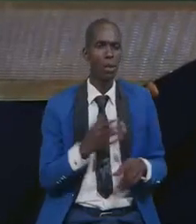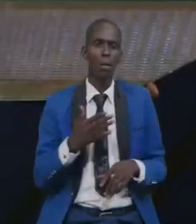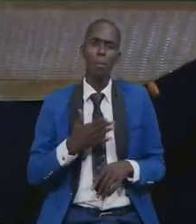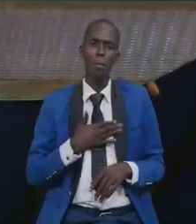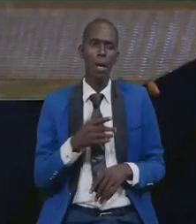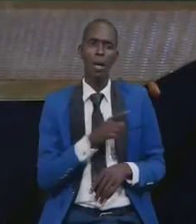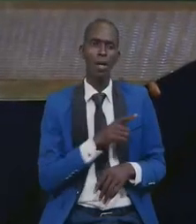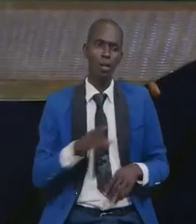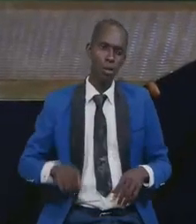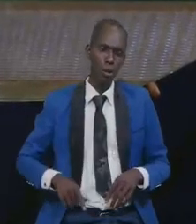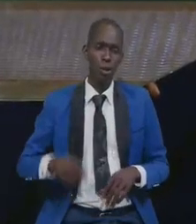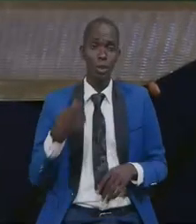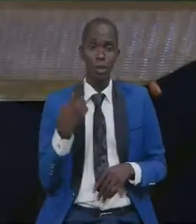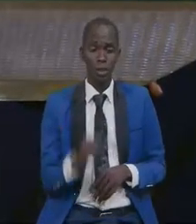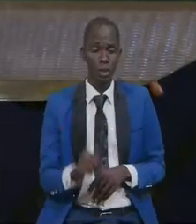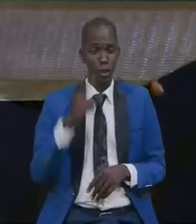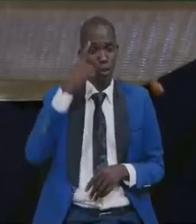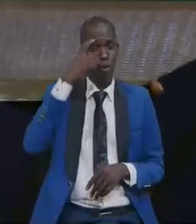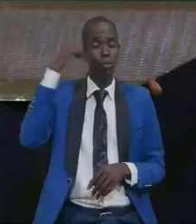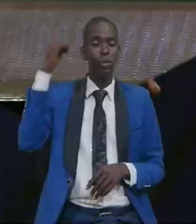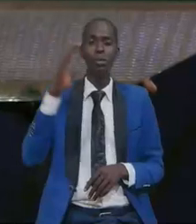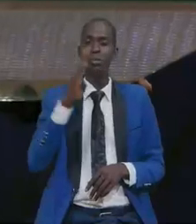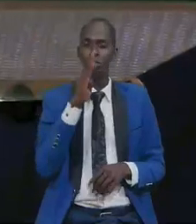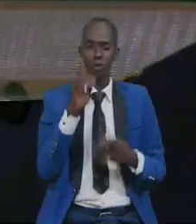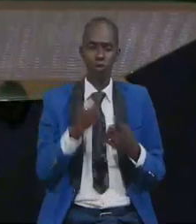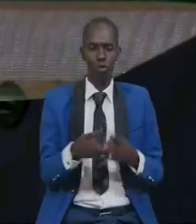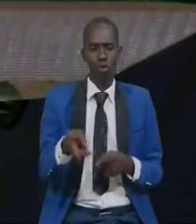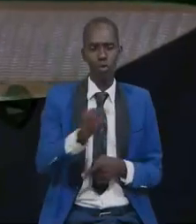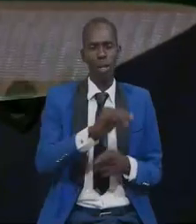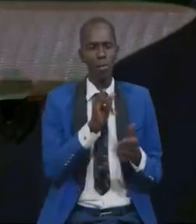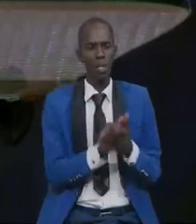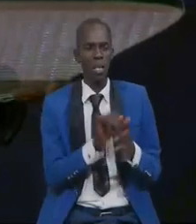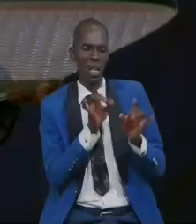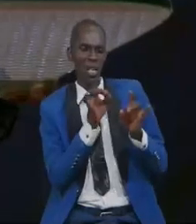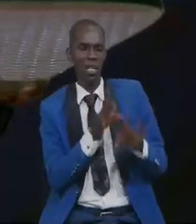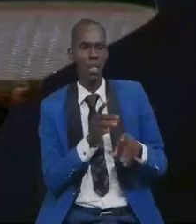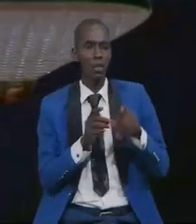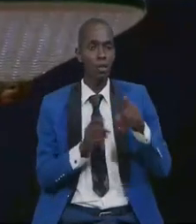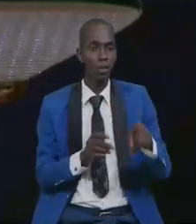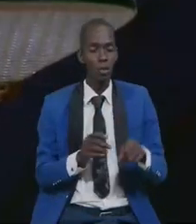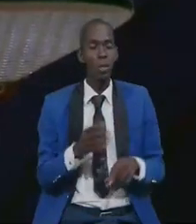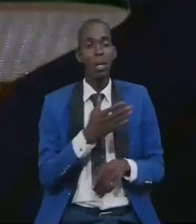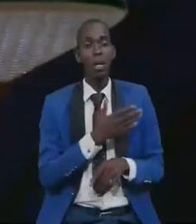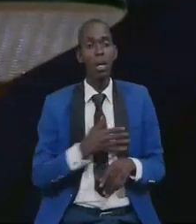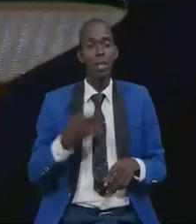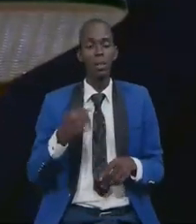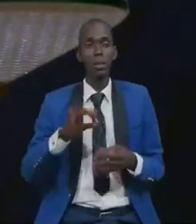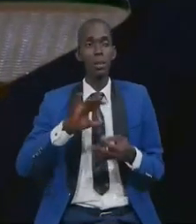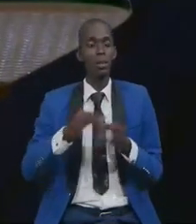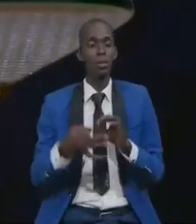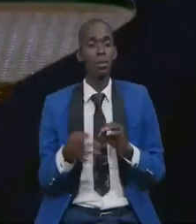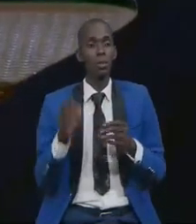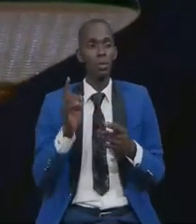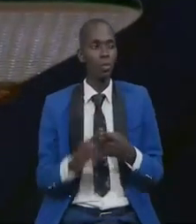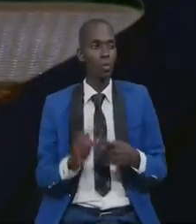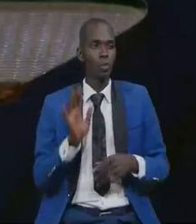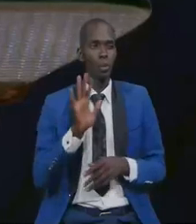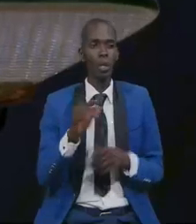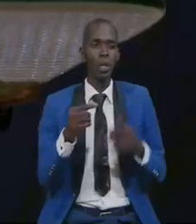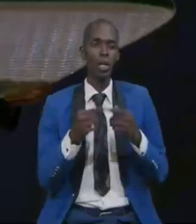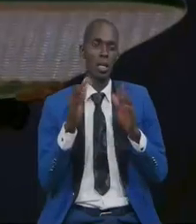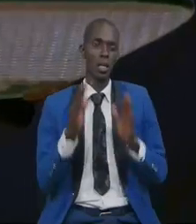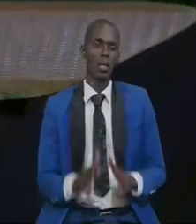tes ennemis et son explication pour tes adversaires. »